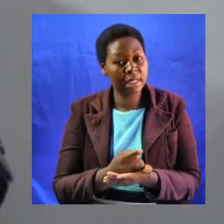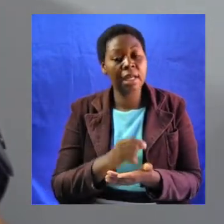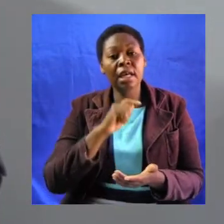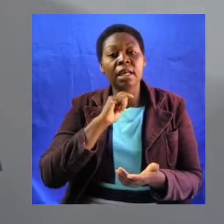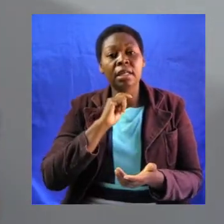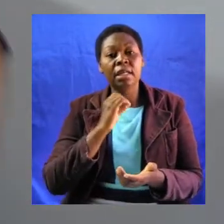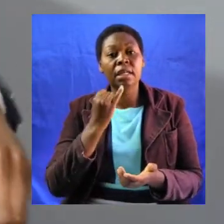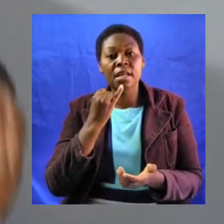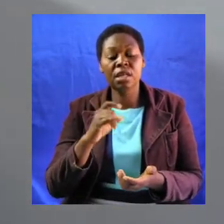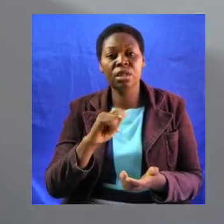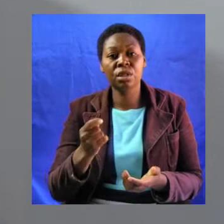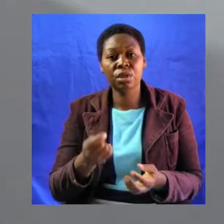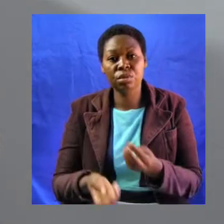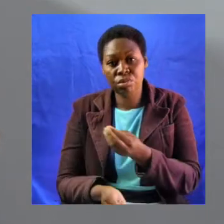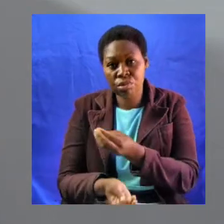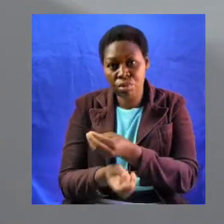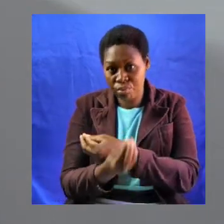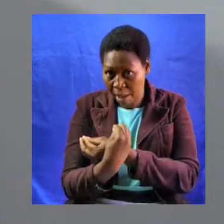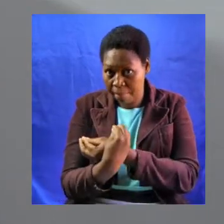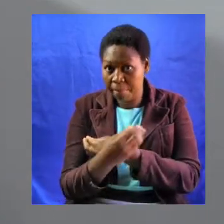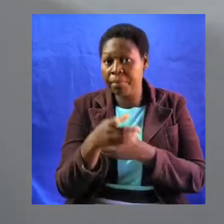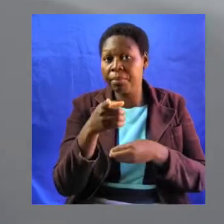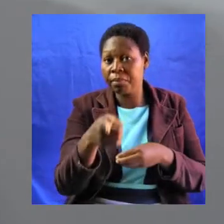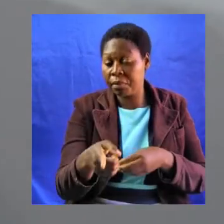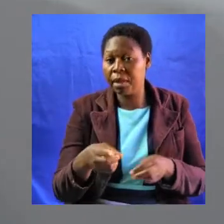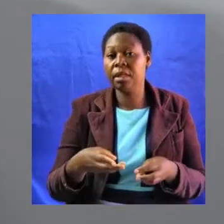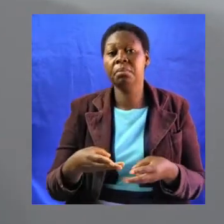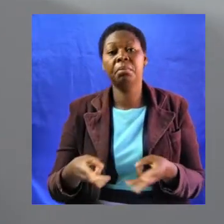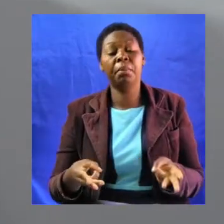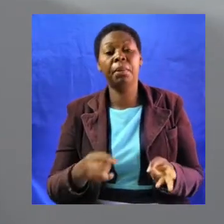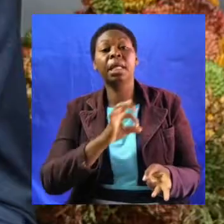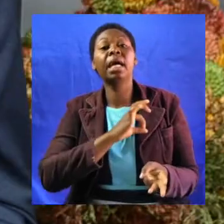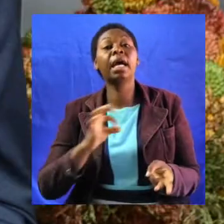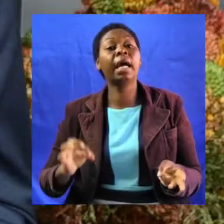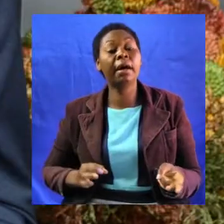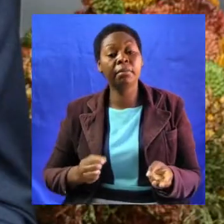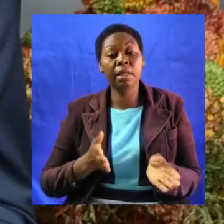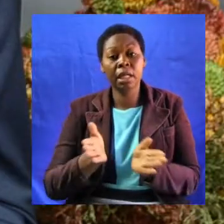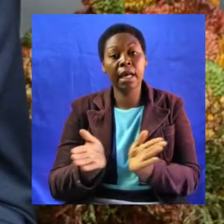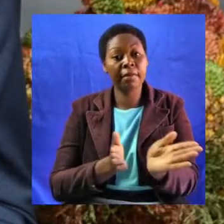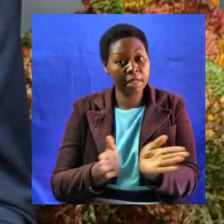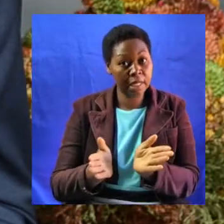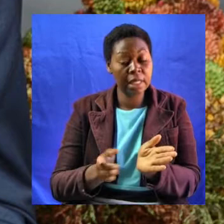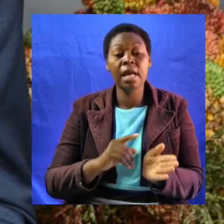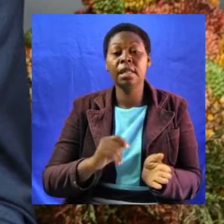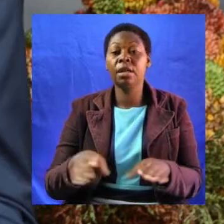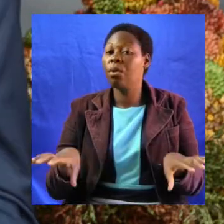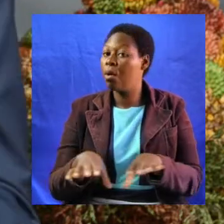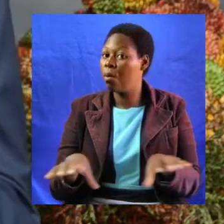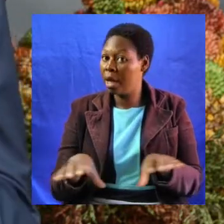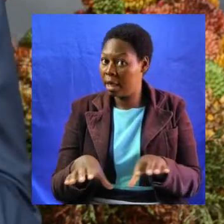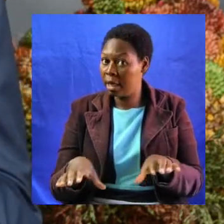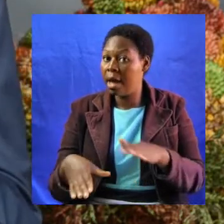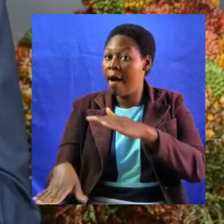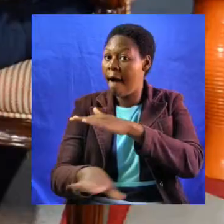ndeyekubraiba magovernment officials anga achishanda anda utungamiri waCyrus. Anoona, pastor, muri